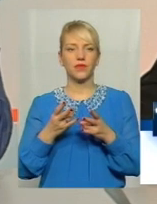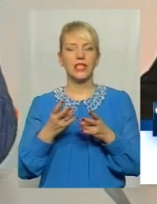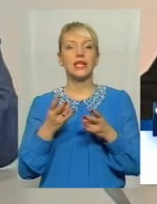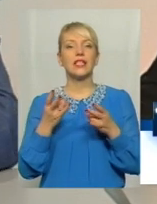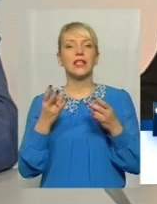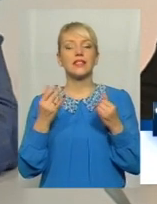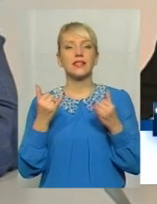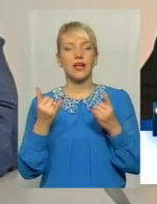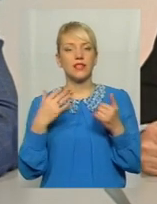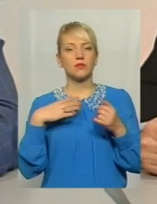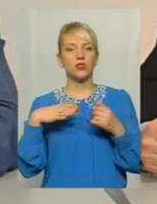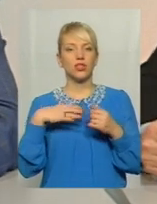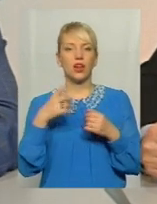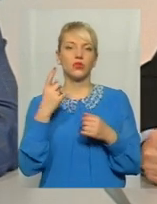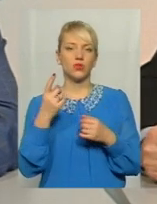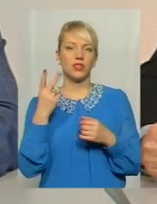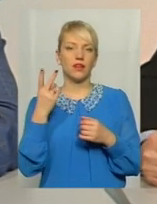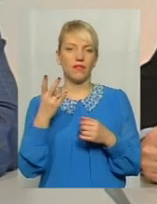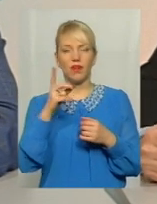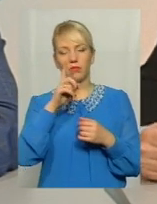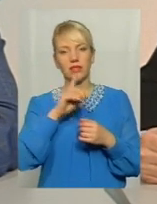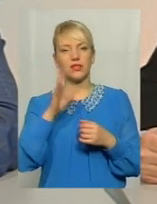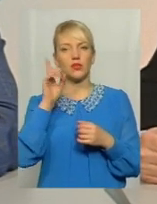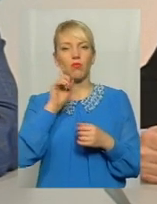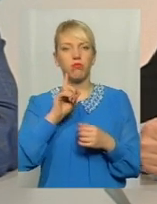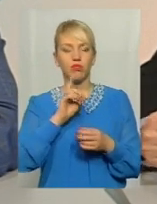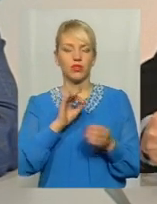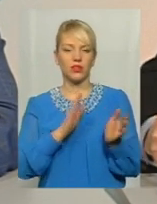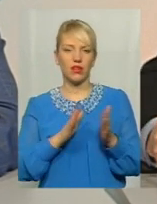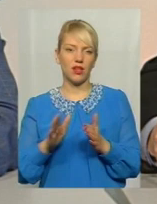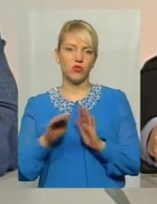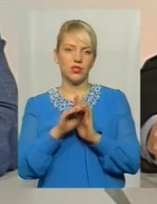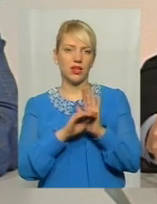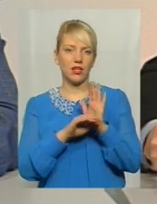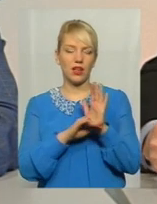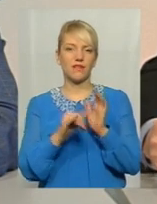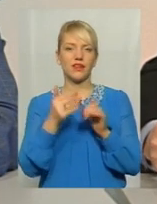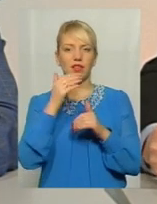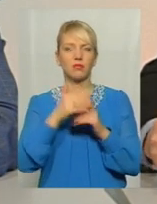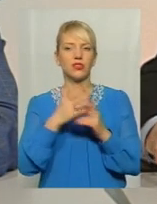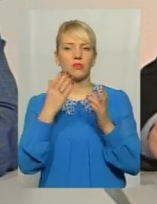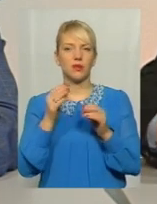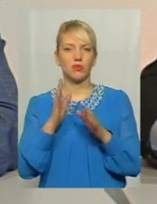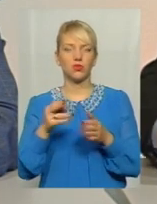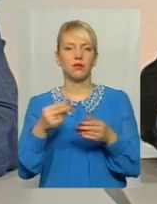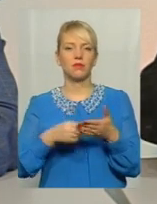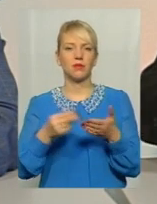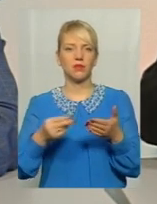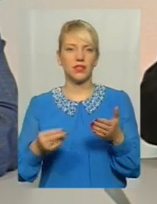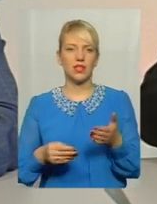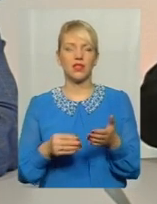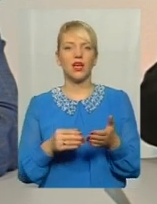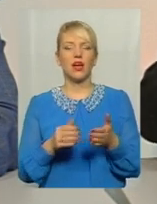зараз почекати 1-2 місяці, поки накатаються графіки. Найближчими днями будуть підписані вже угоди